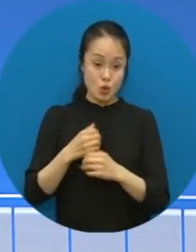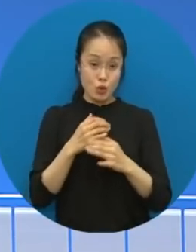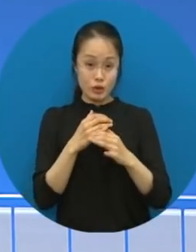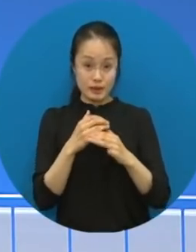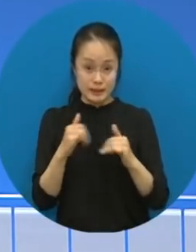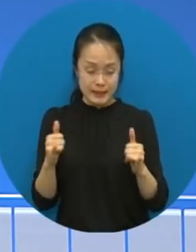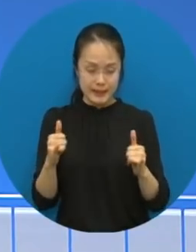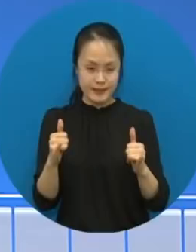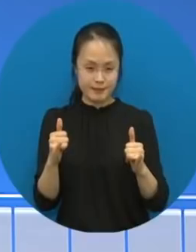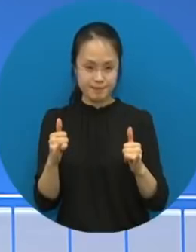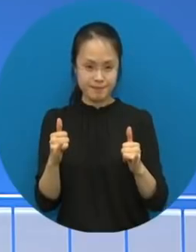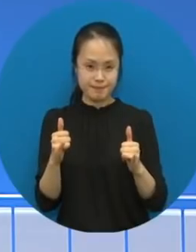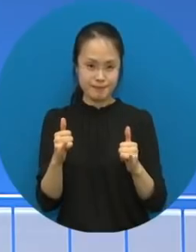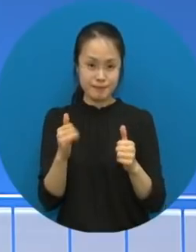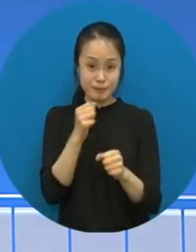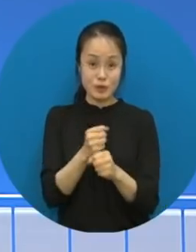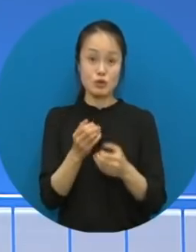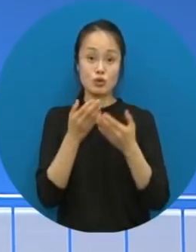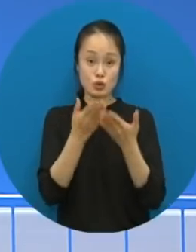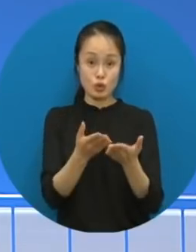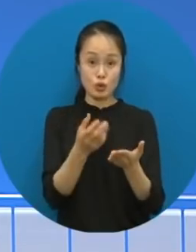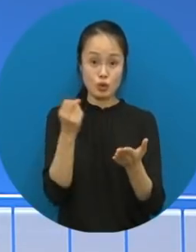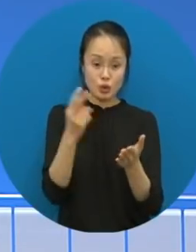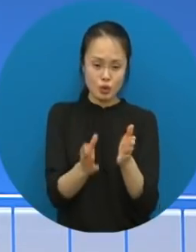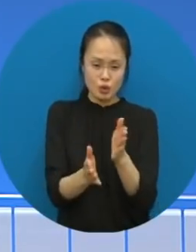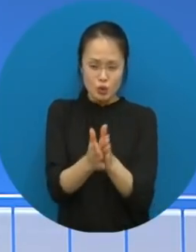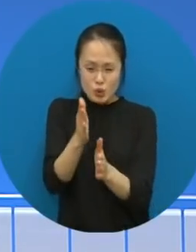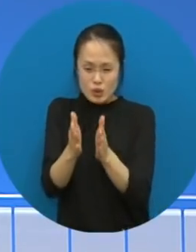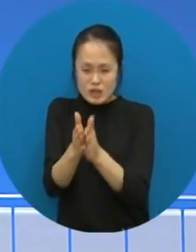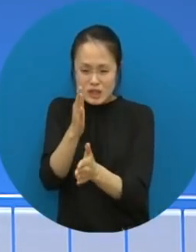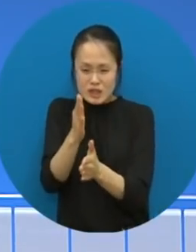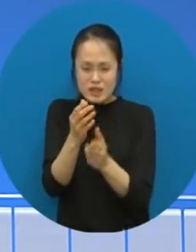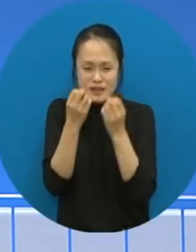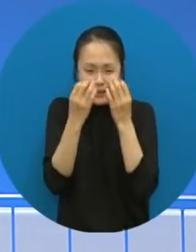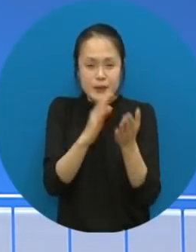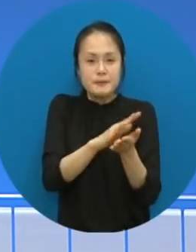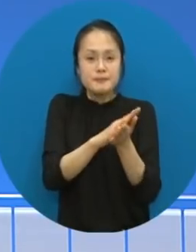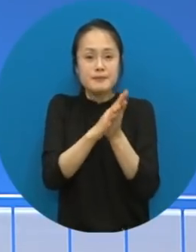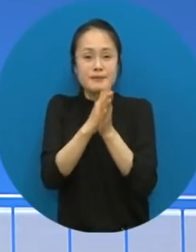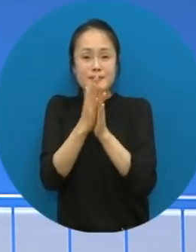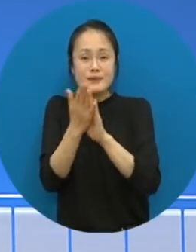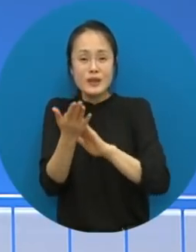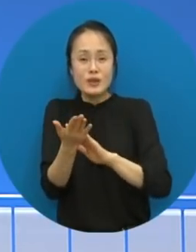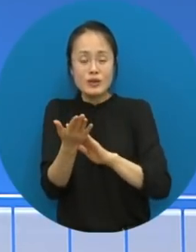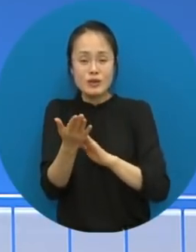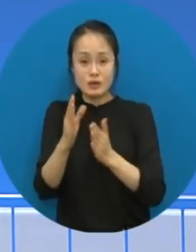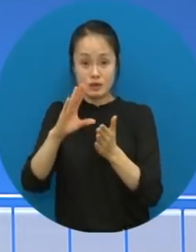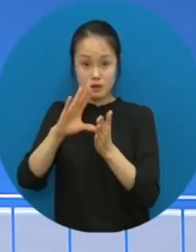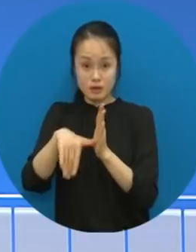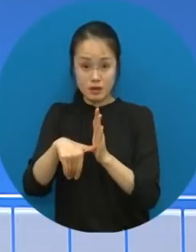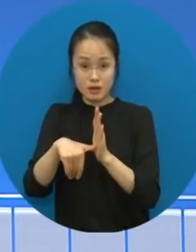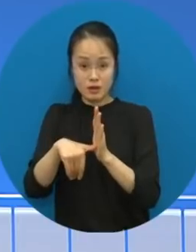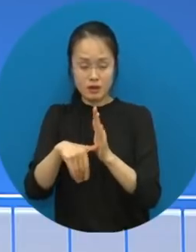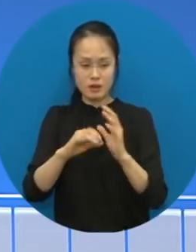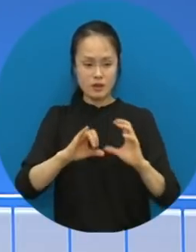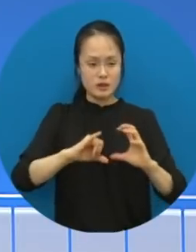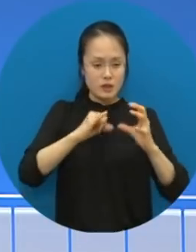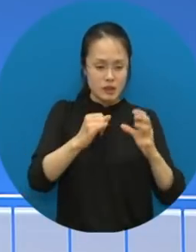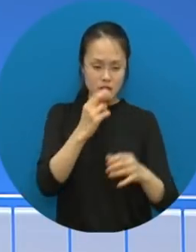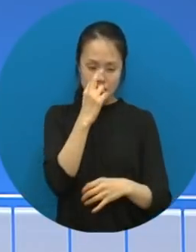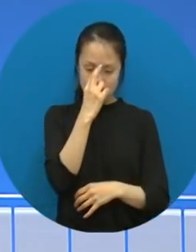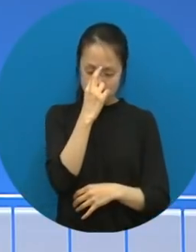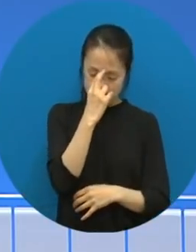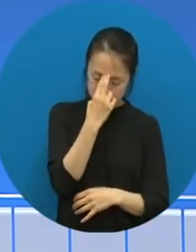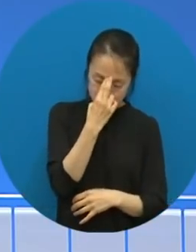때, 사단의 공격 때문에 세상의 눌림과 세상의 염려와